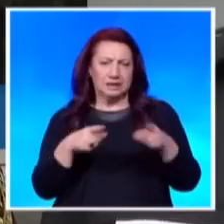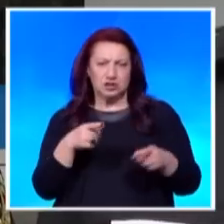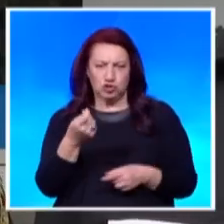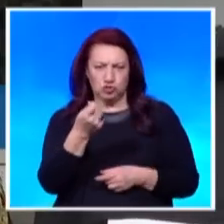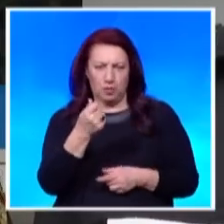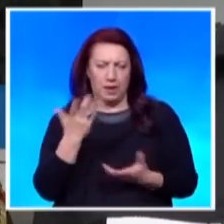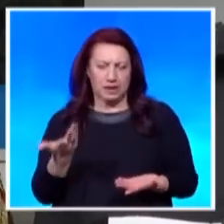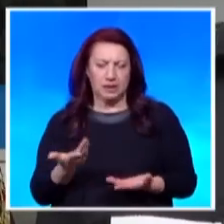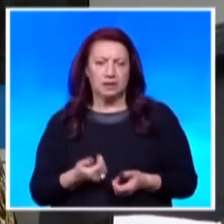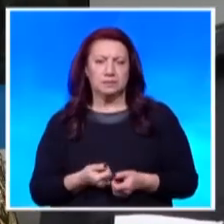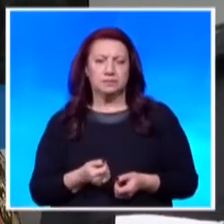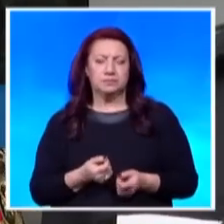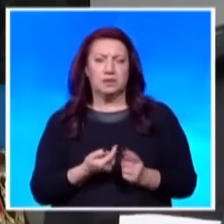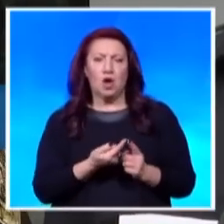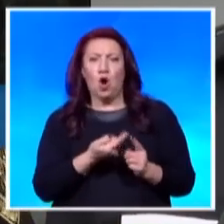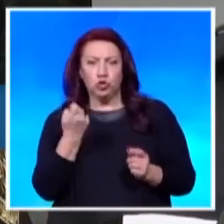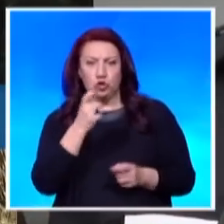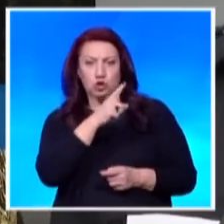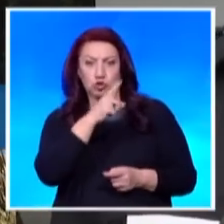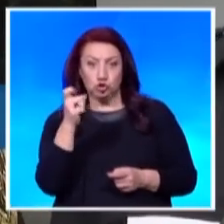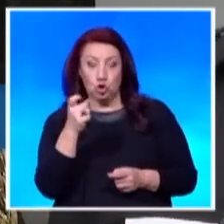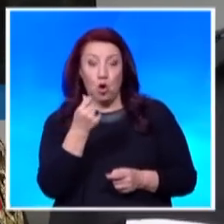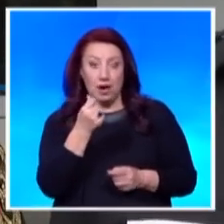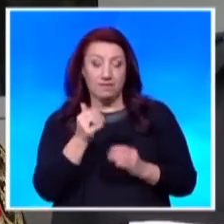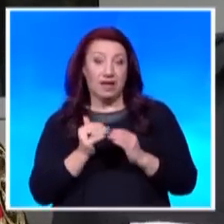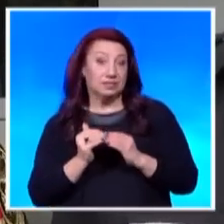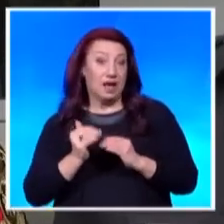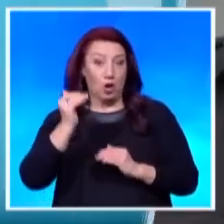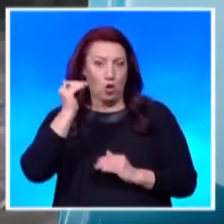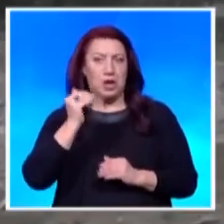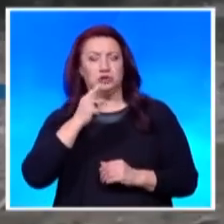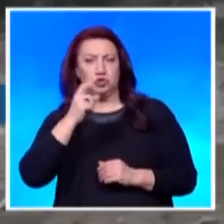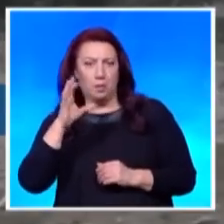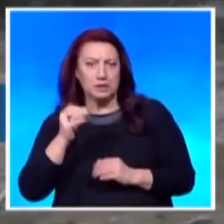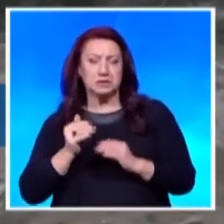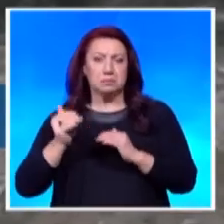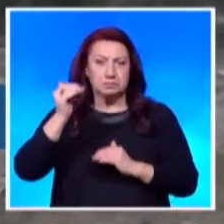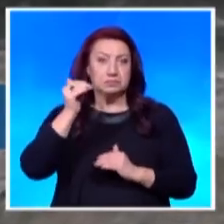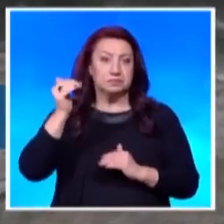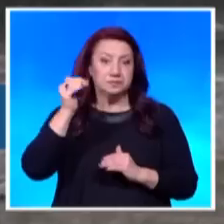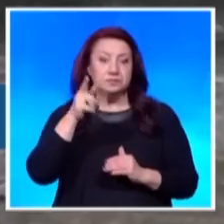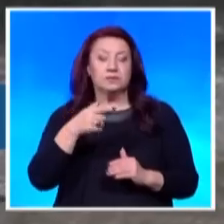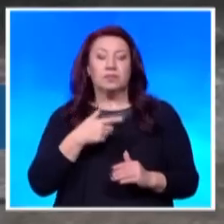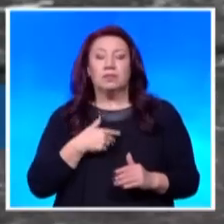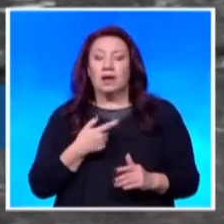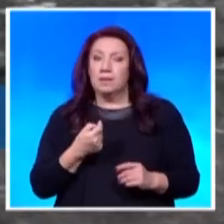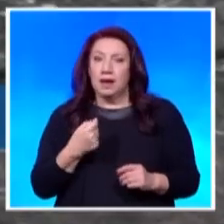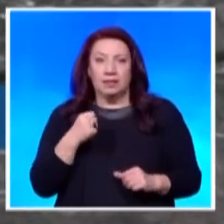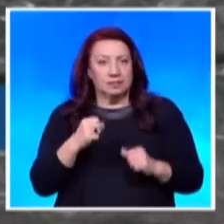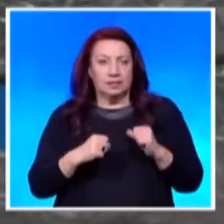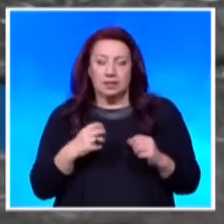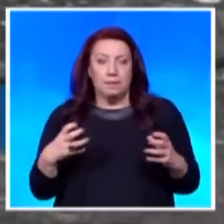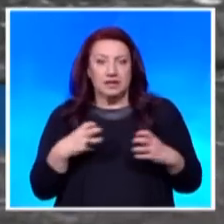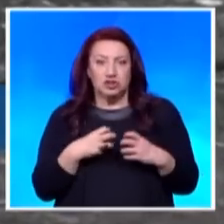но да кажем 100 лева нагоре до 150. Ескалира напрежението след анонсите за разполагане